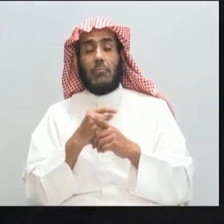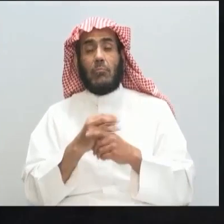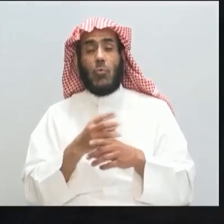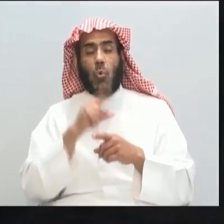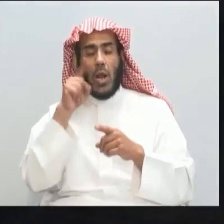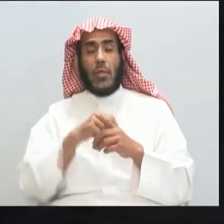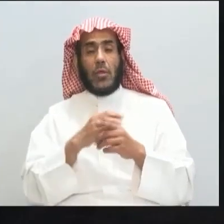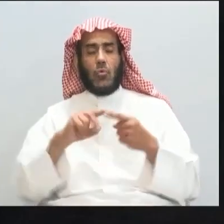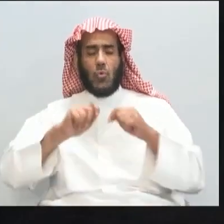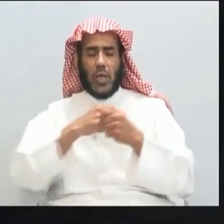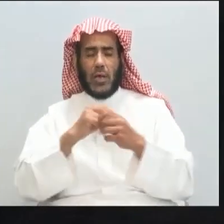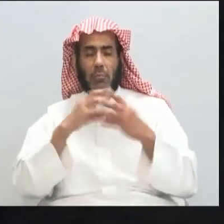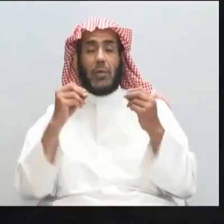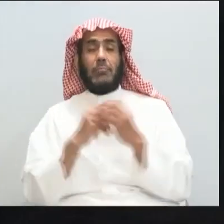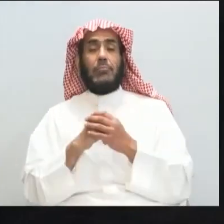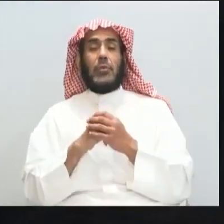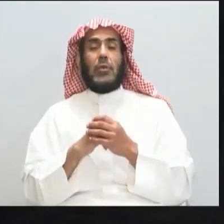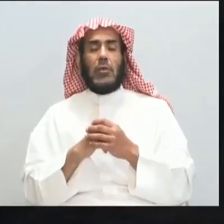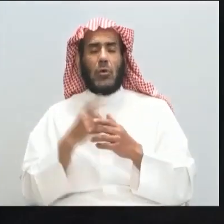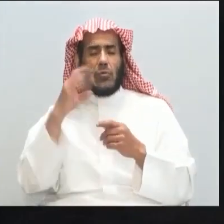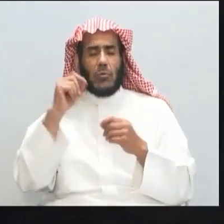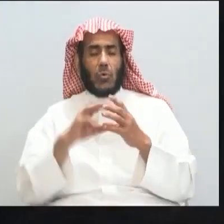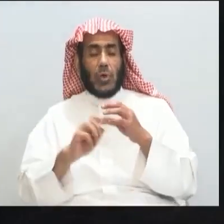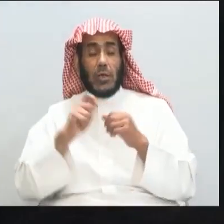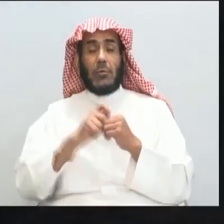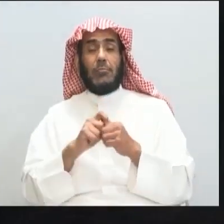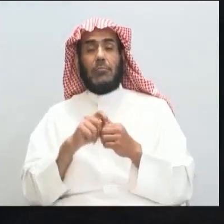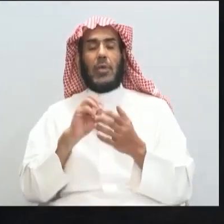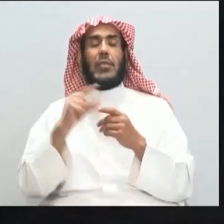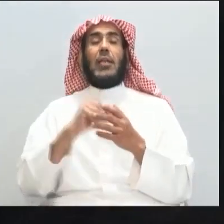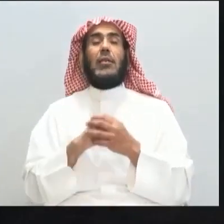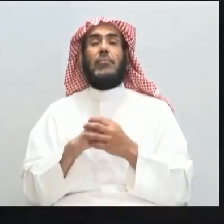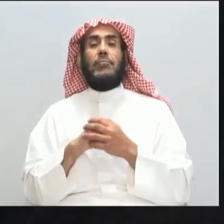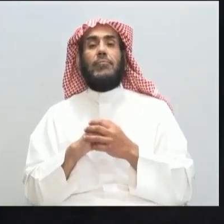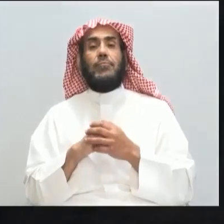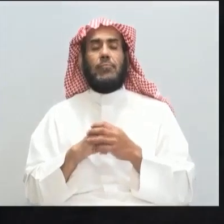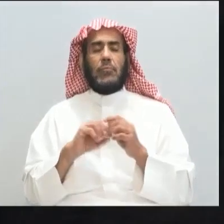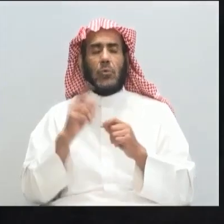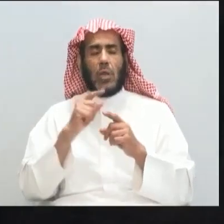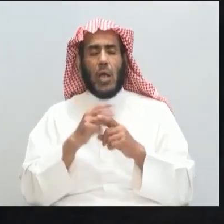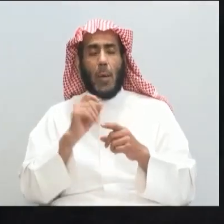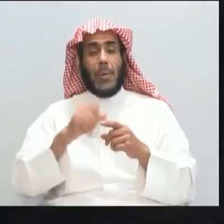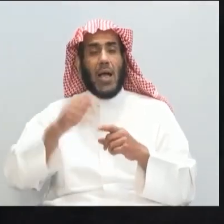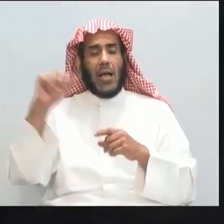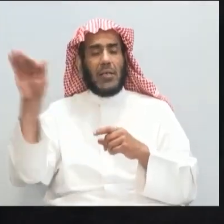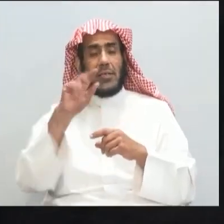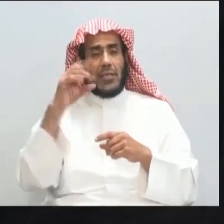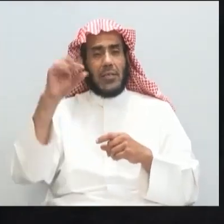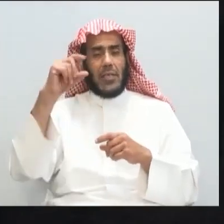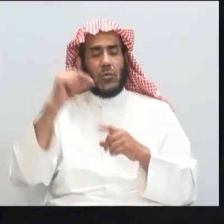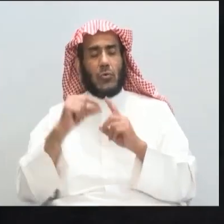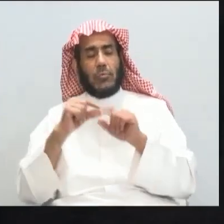الذي يغير المعنى يغير المعنى وتفهم منه القيمه الدلاليه لو قلت انا ما احسن